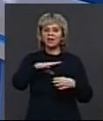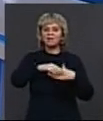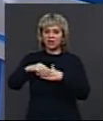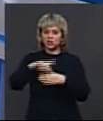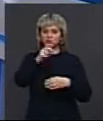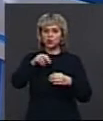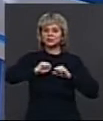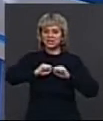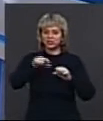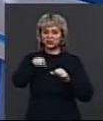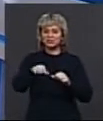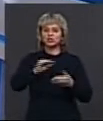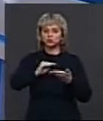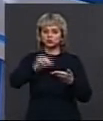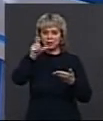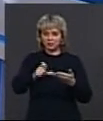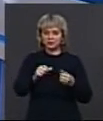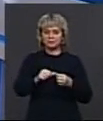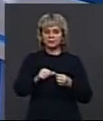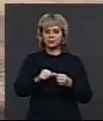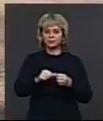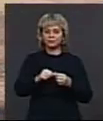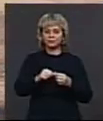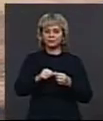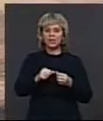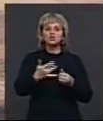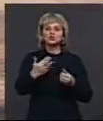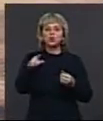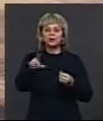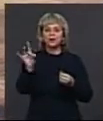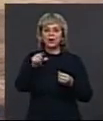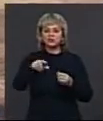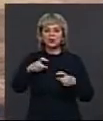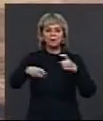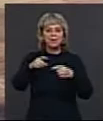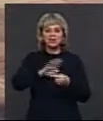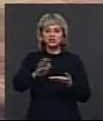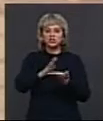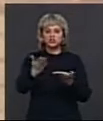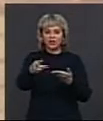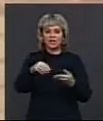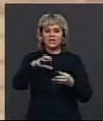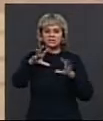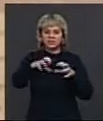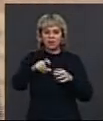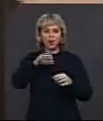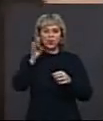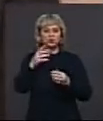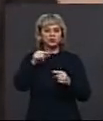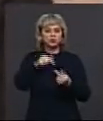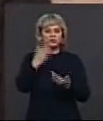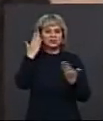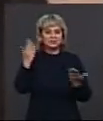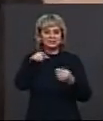волонтеры, зоозащитники и журналисты. Сколько по Ростову бегает ничейных жучек и мурок, точно никто